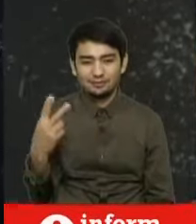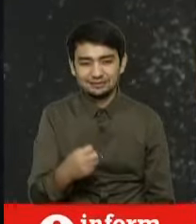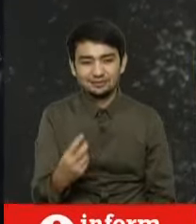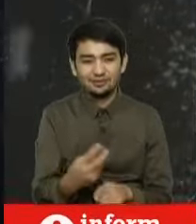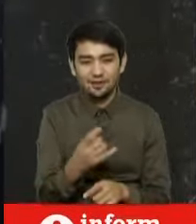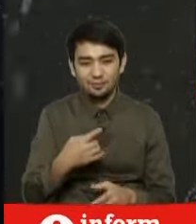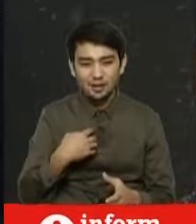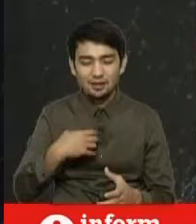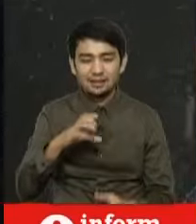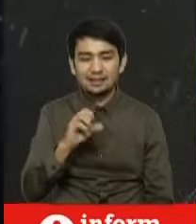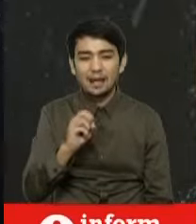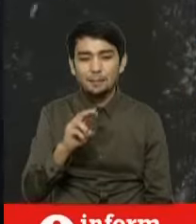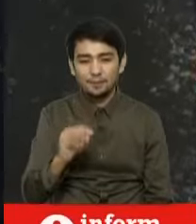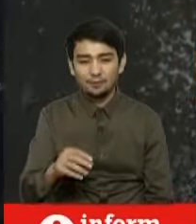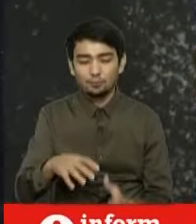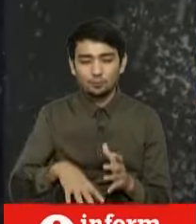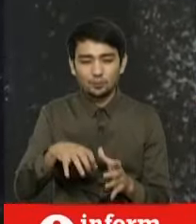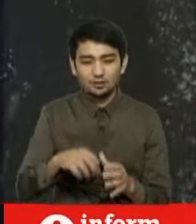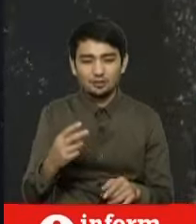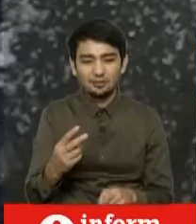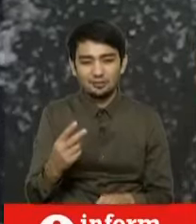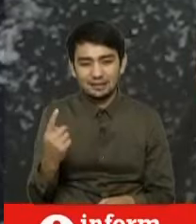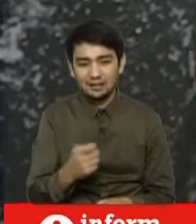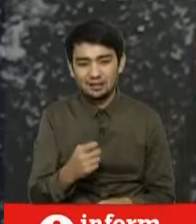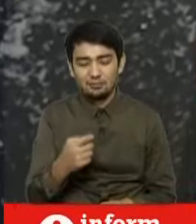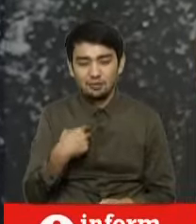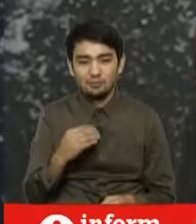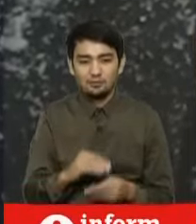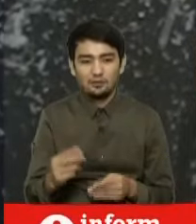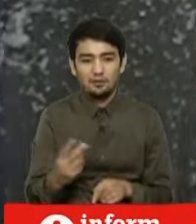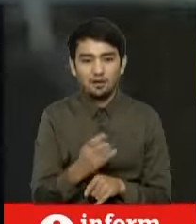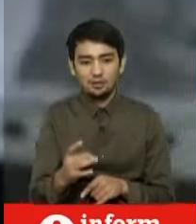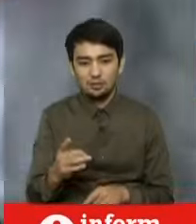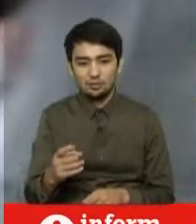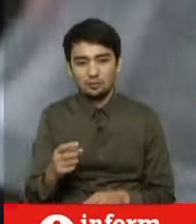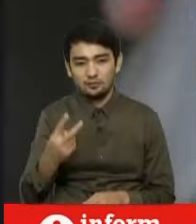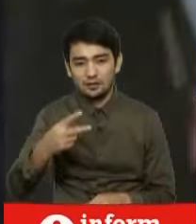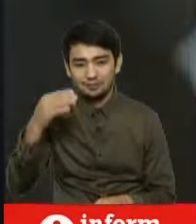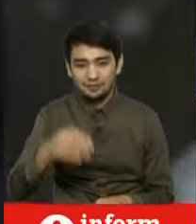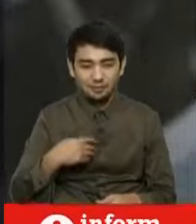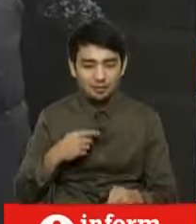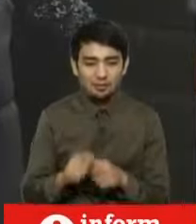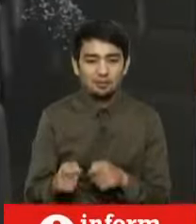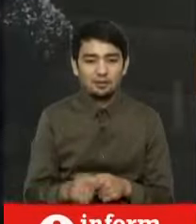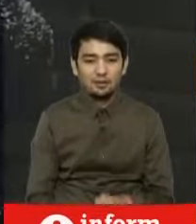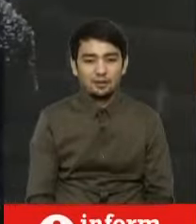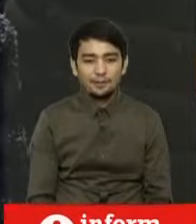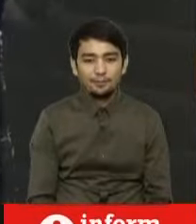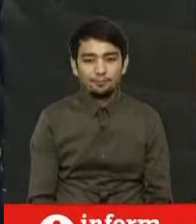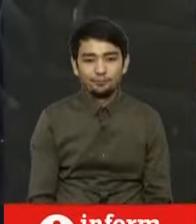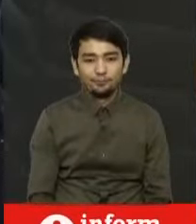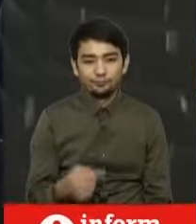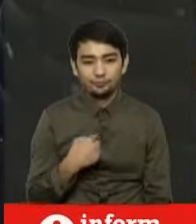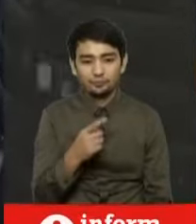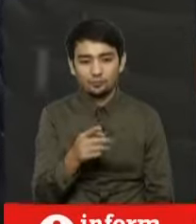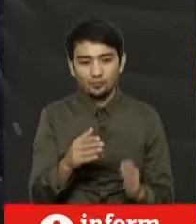Ал септик содыру бір машинасы 10 мыңнан аптасына 20 мың кетеді. Өмір сүруіне жағдай жоқ ушы. Мына үйде 2008-де салдық. Сол үй